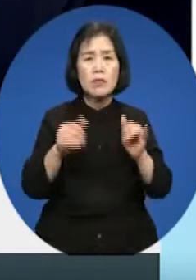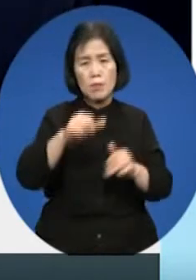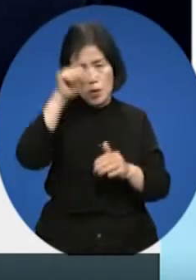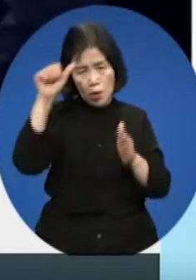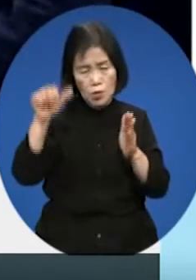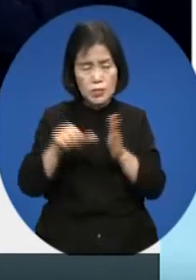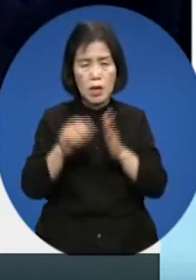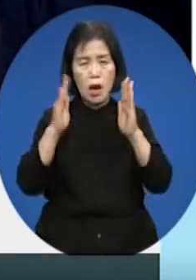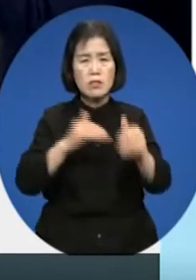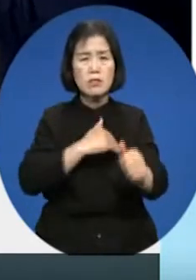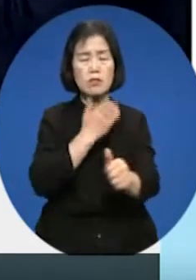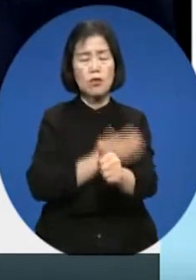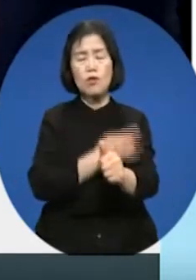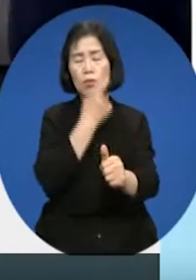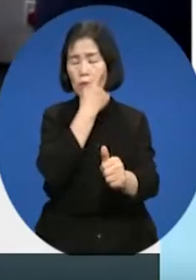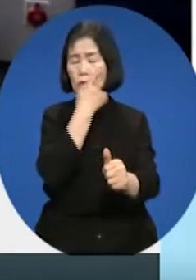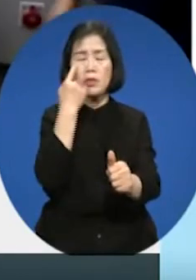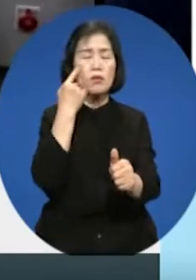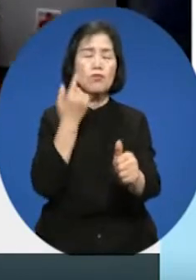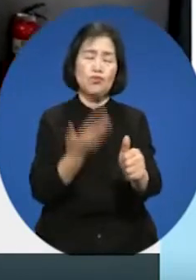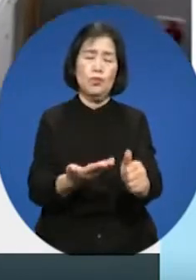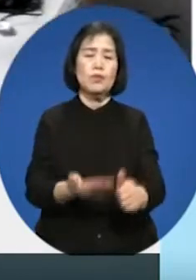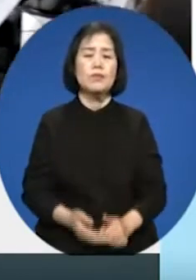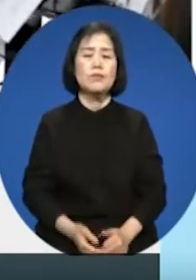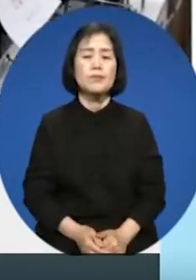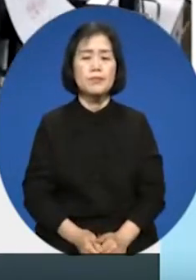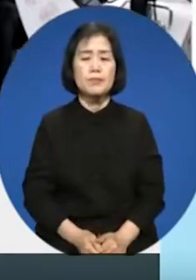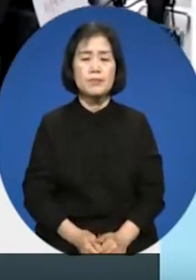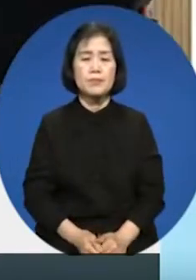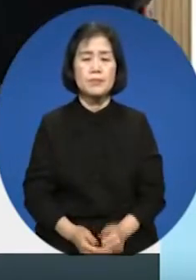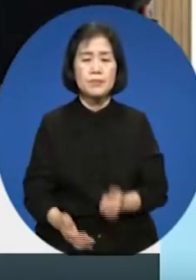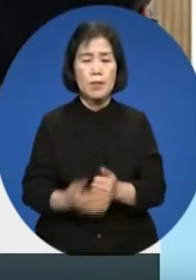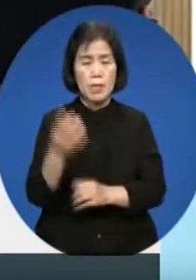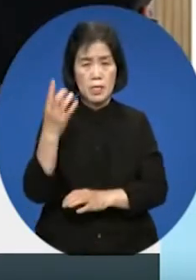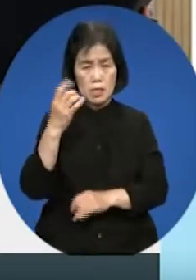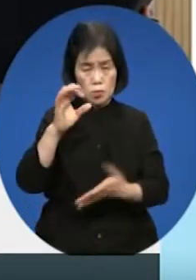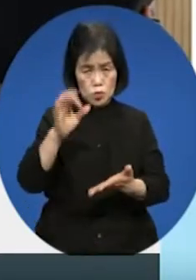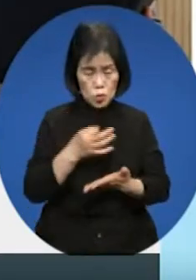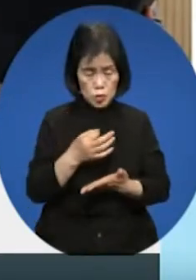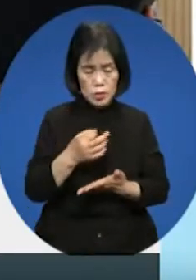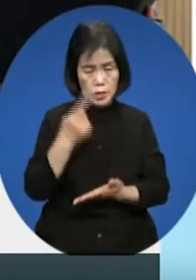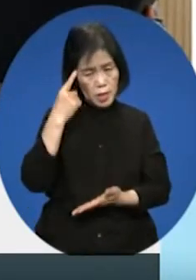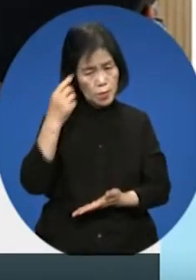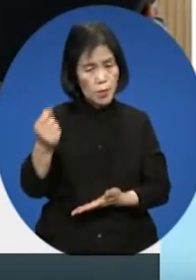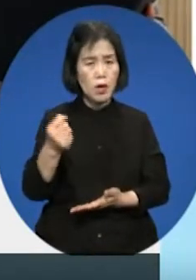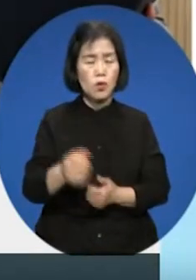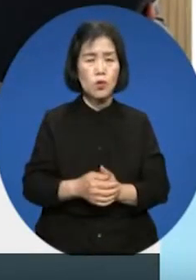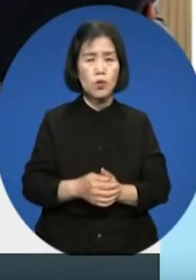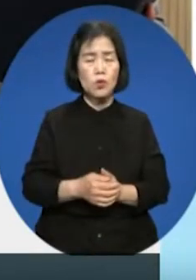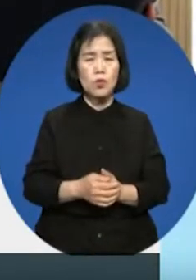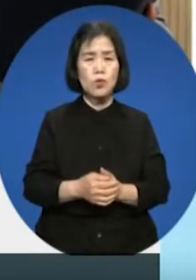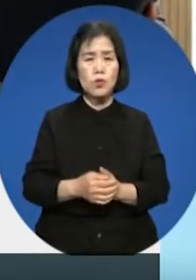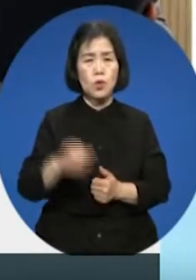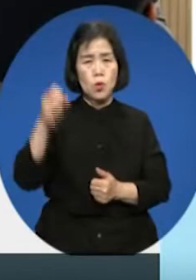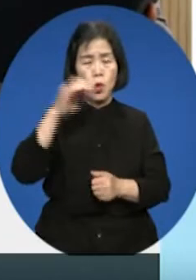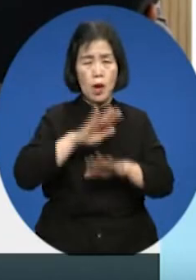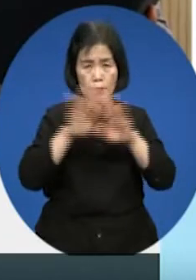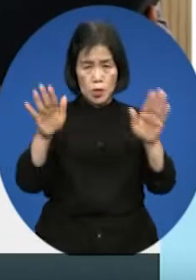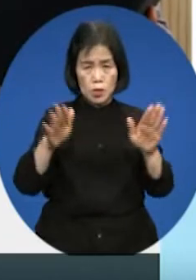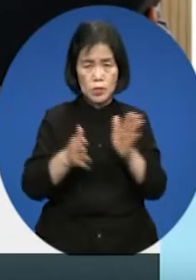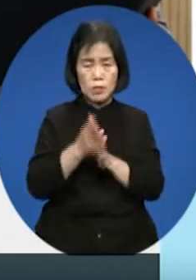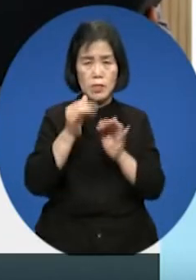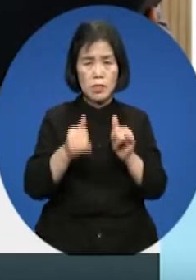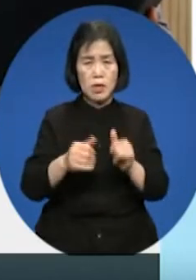보장해 준 것이 무엇보다 중요하다고 생각합니다. 그래서 기본소득 개념으로 우리 광명 시민들에게